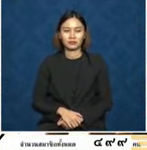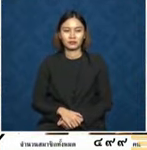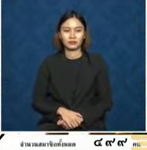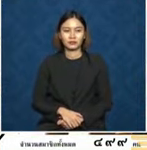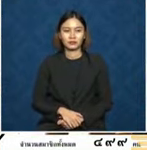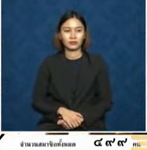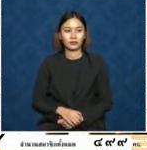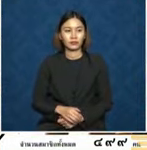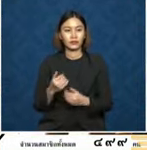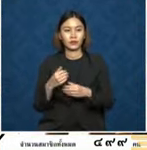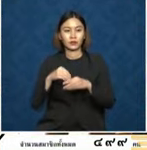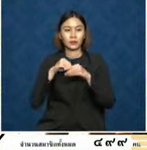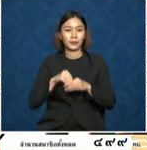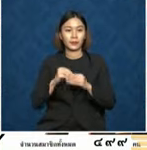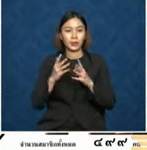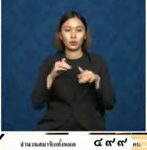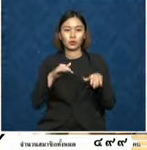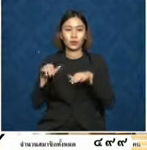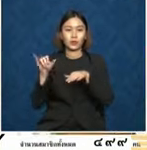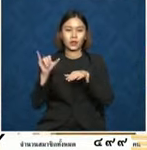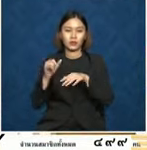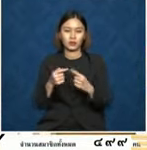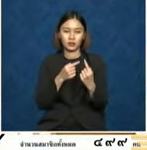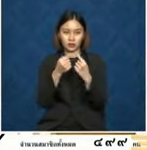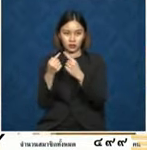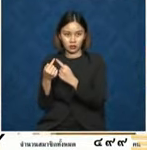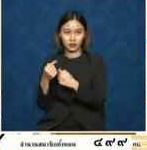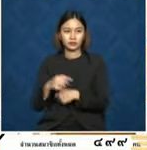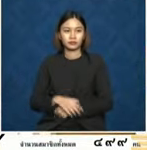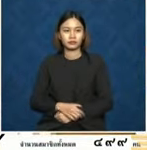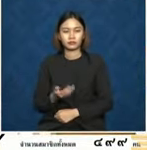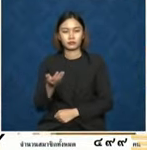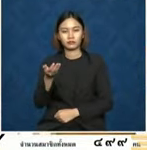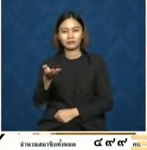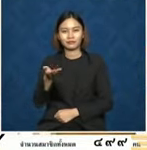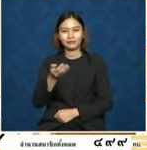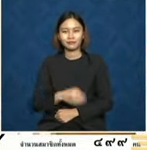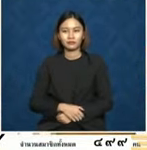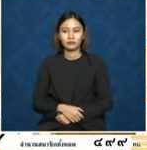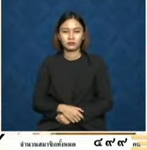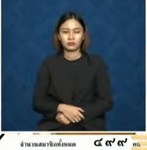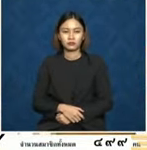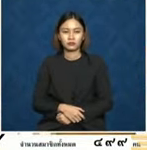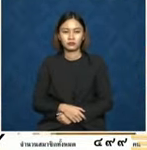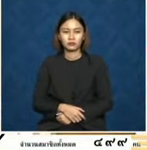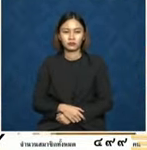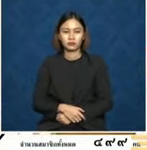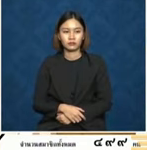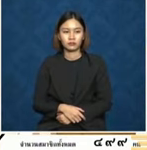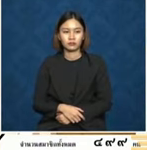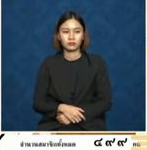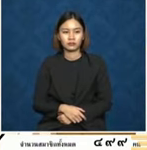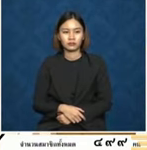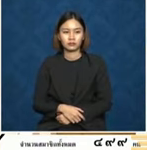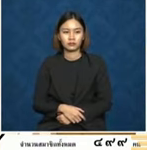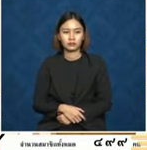ครับคิดว่าไม่อยู่นะครับยังไม่พร้อมนะครับขอเชิญท่านภูมิมิพัฒน์พัชรทรัพย์ครับ